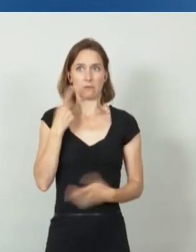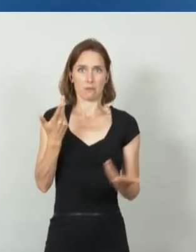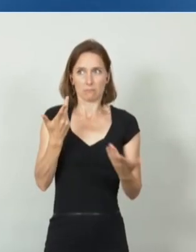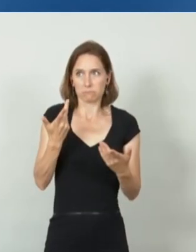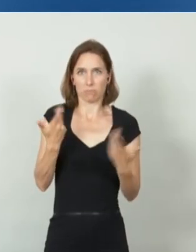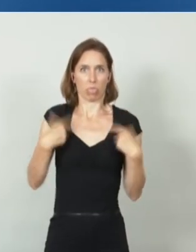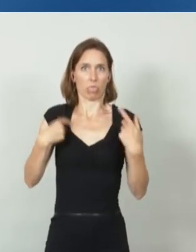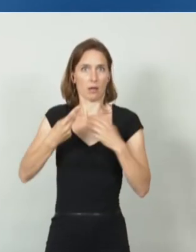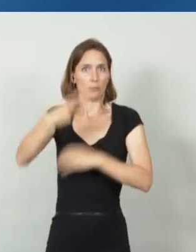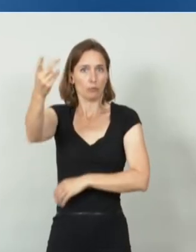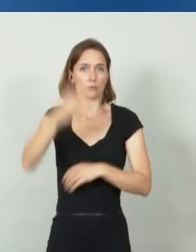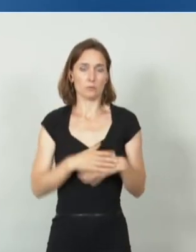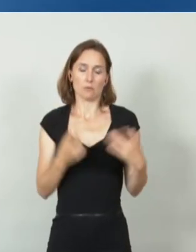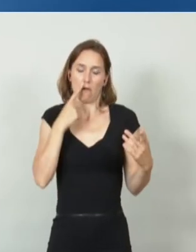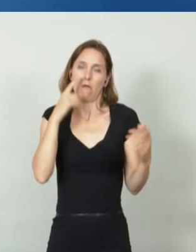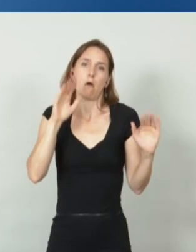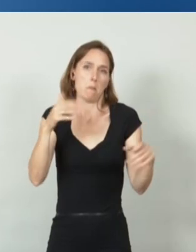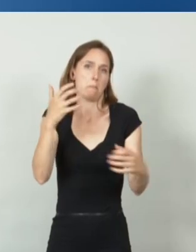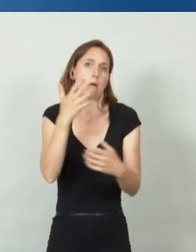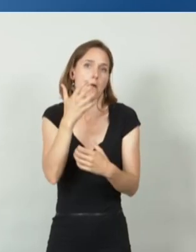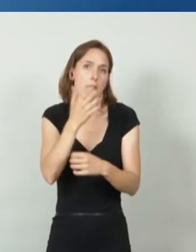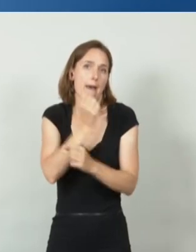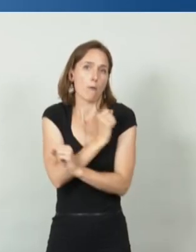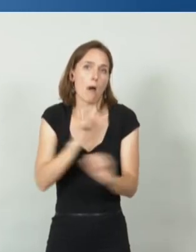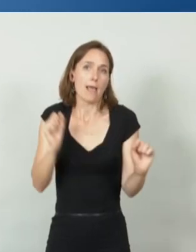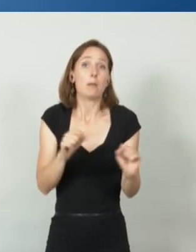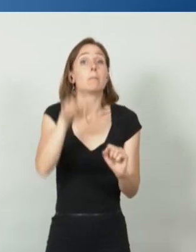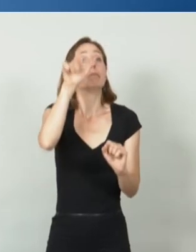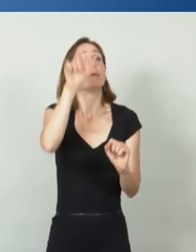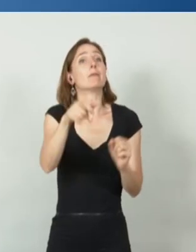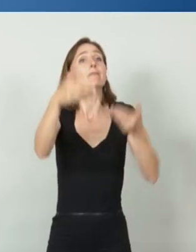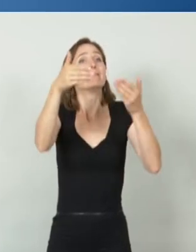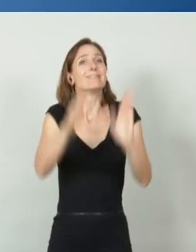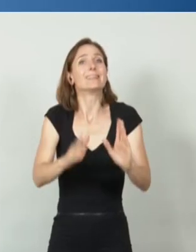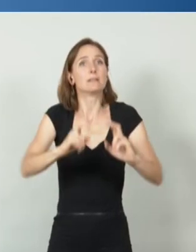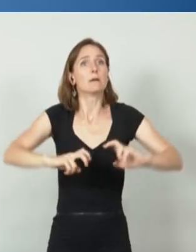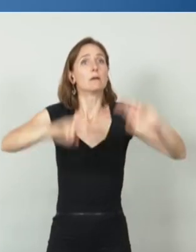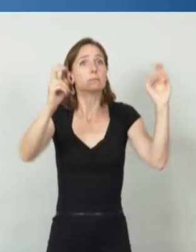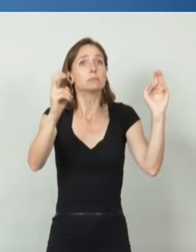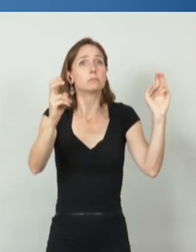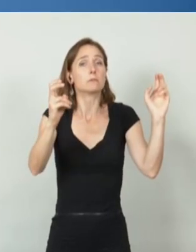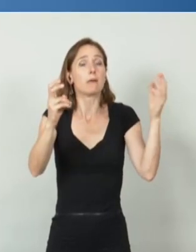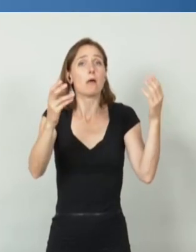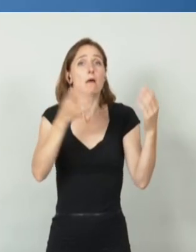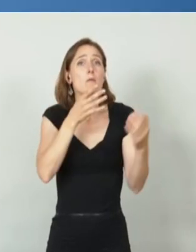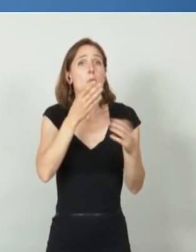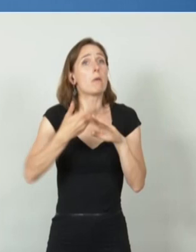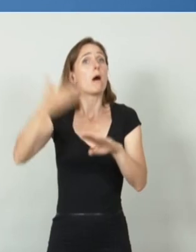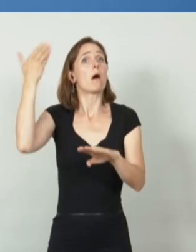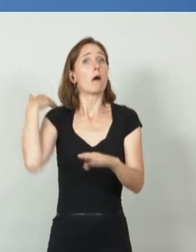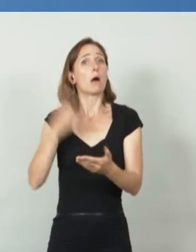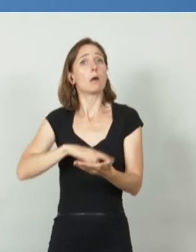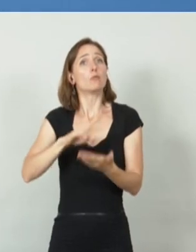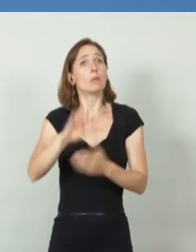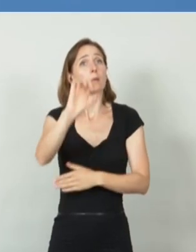que les seuls décideurs de cette hausse étaient incapables de l'intégrer au budget primitive primitif et doivent passer par une